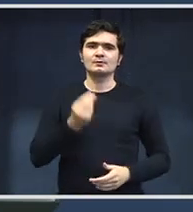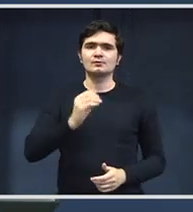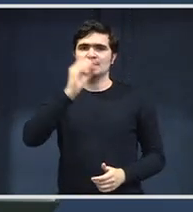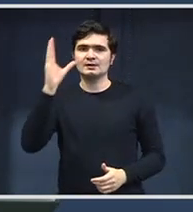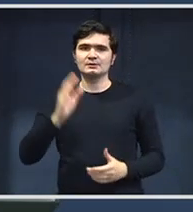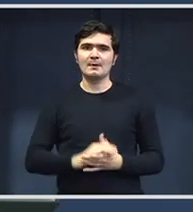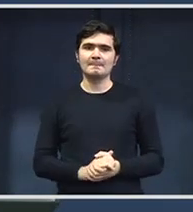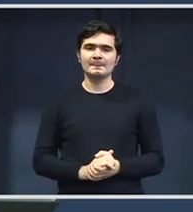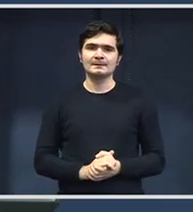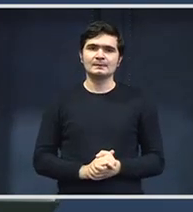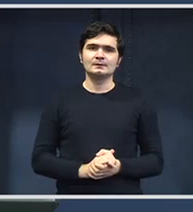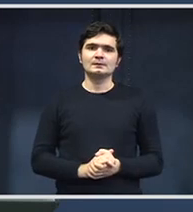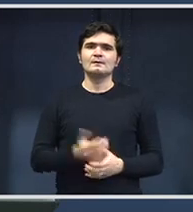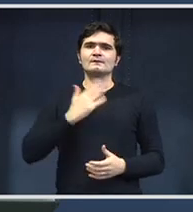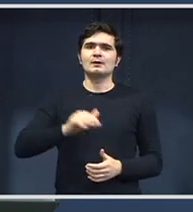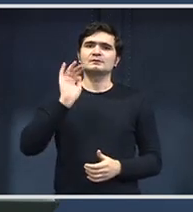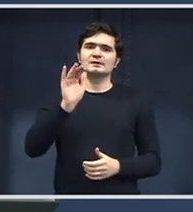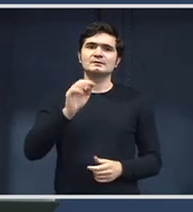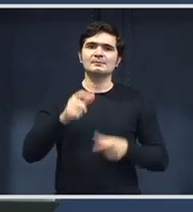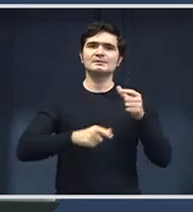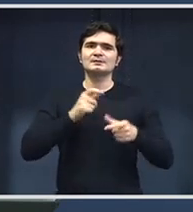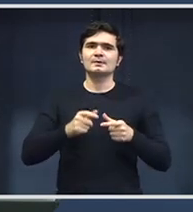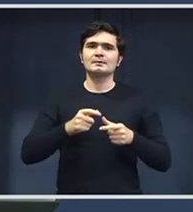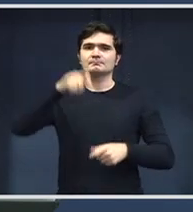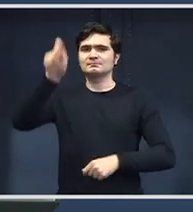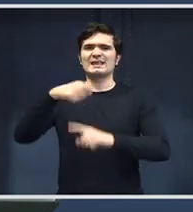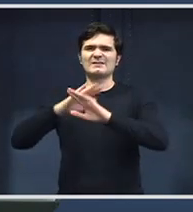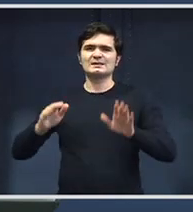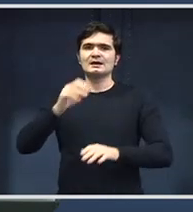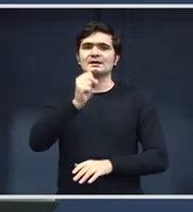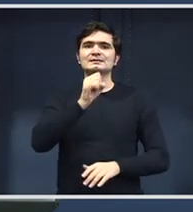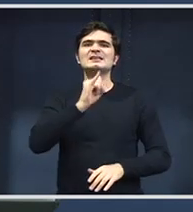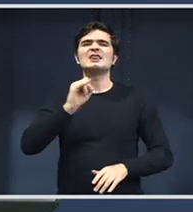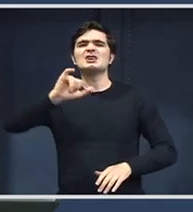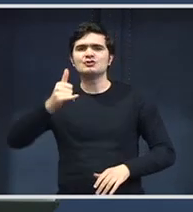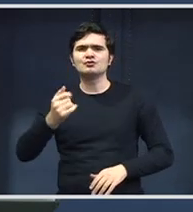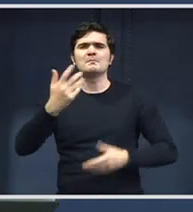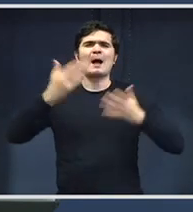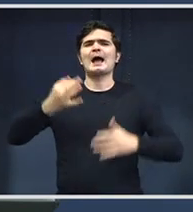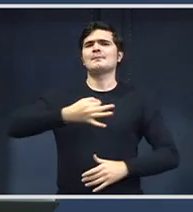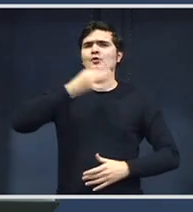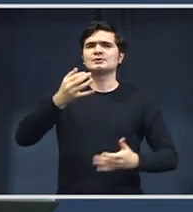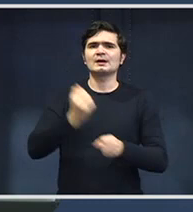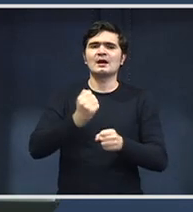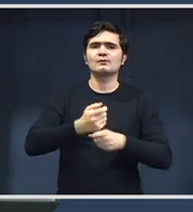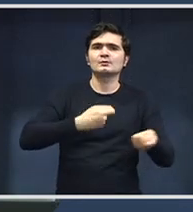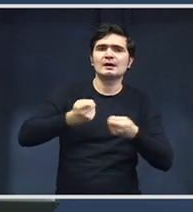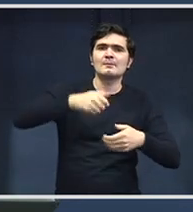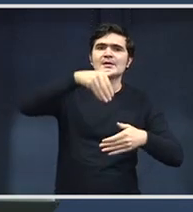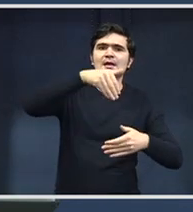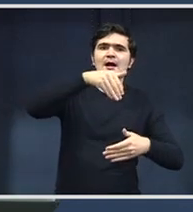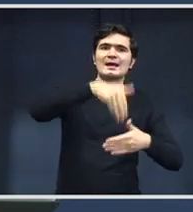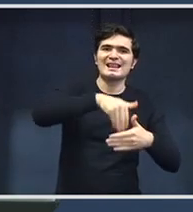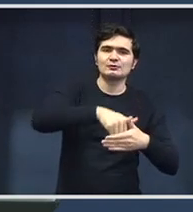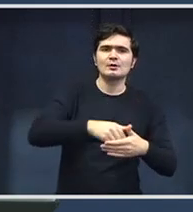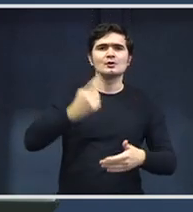Loredana Diacu, Epoch Times România. Aș vrea să vă întreb despre desființarea SIJ, una dintre marile promisiuni făcute în campania electorală societății civile. Precum